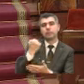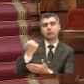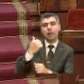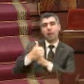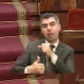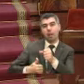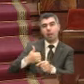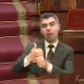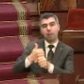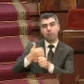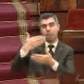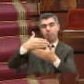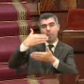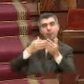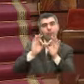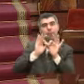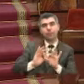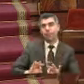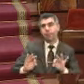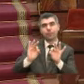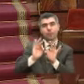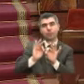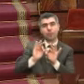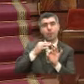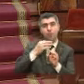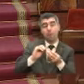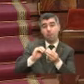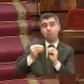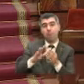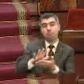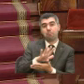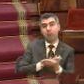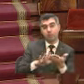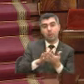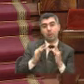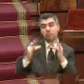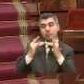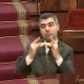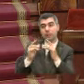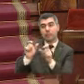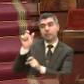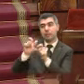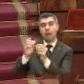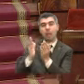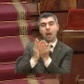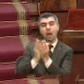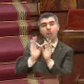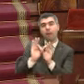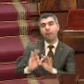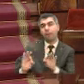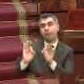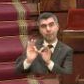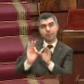اوفر ولكن لا فيليسيون مازال ما كاملش رغم انه كاين اشكال حقيقي ديال ايواء الطلبه. وبالمناسبه بغينا نلتمسوا منكم